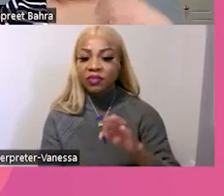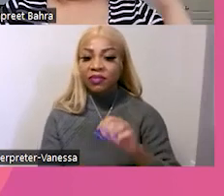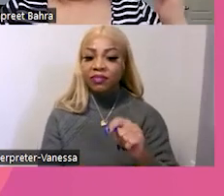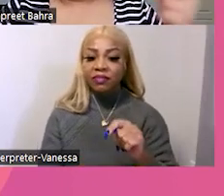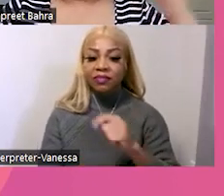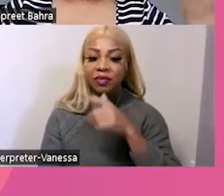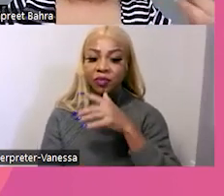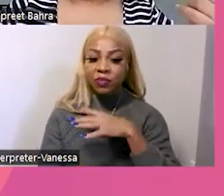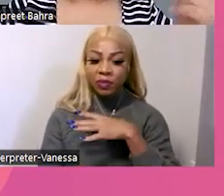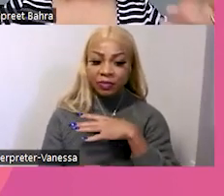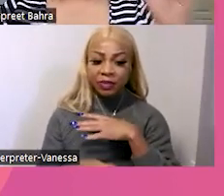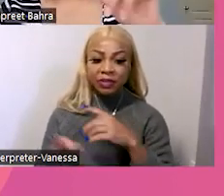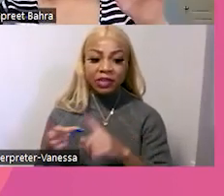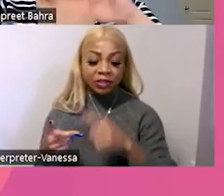intergénérationnelle